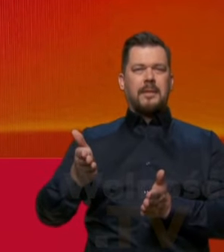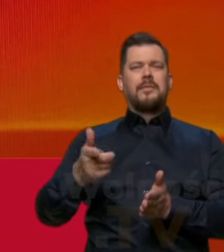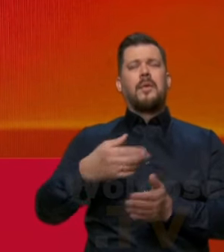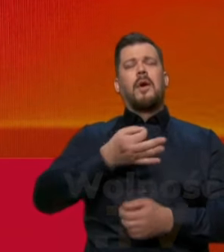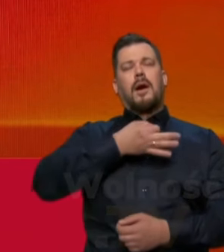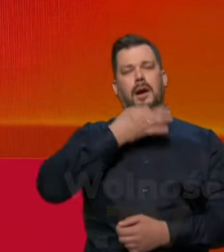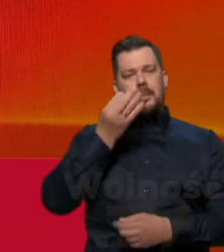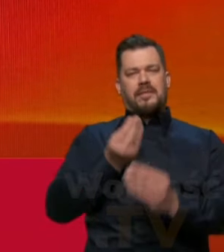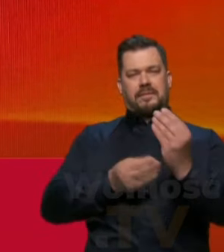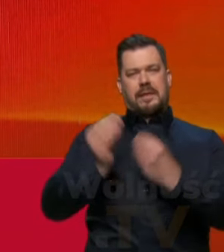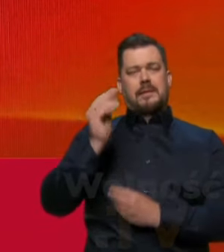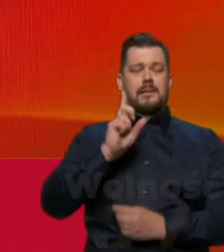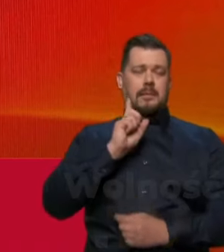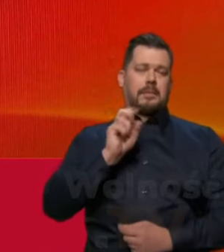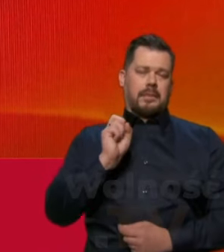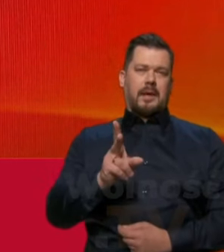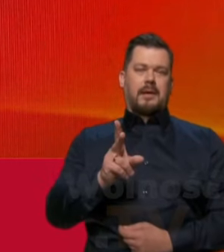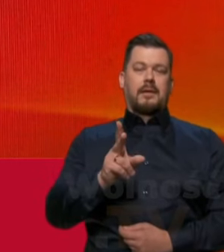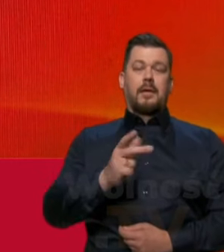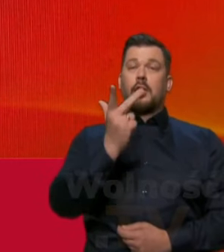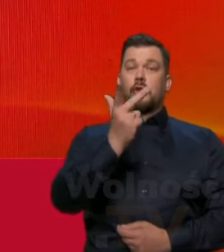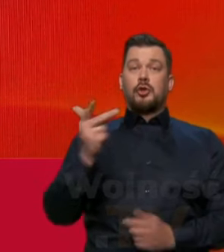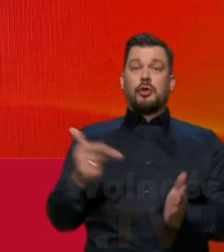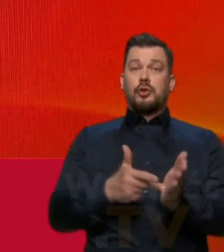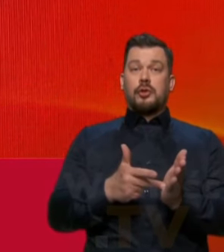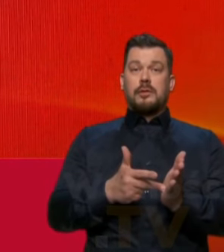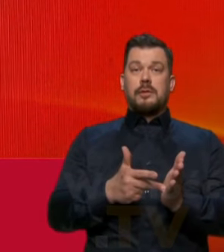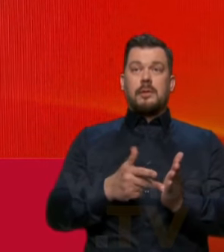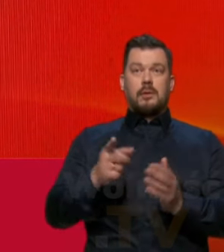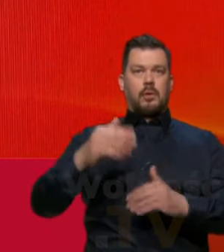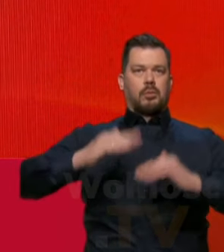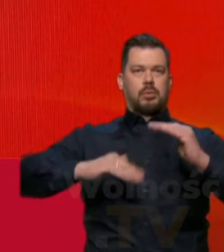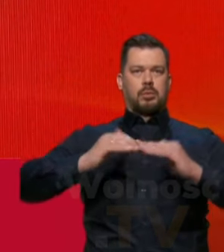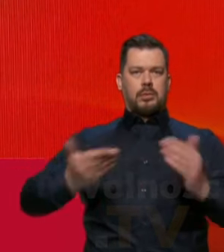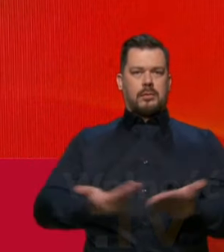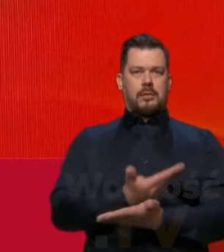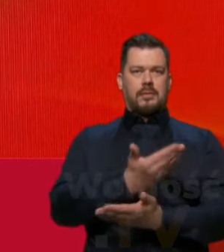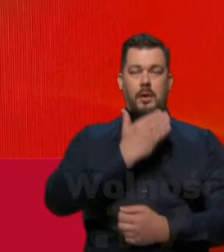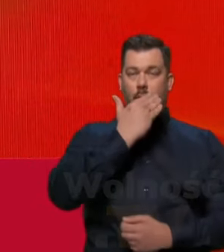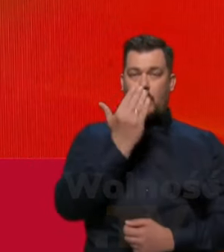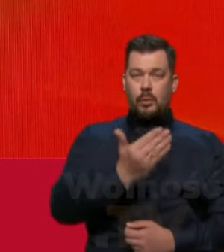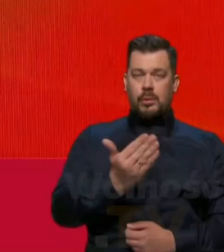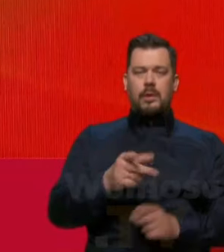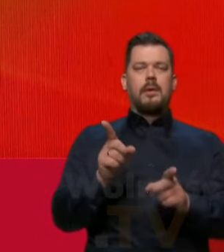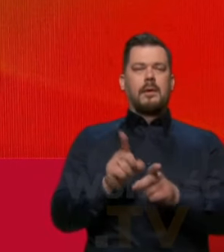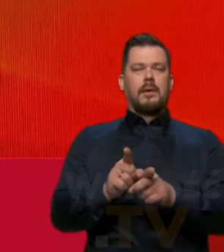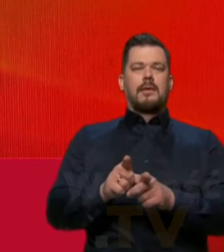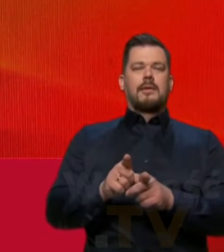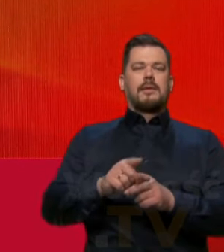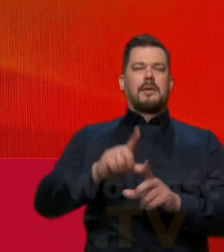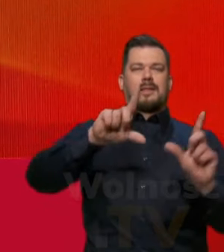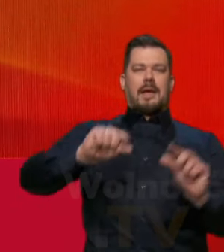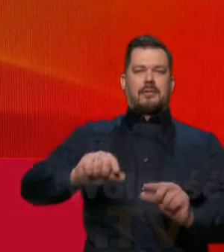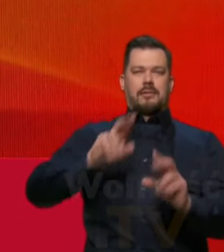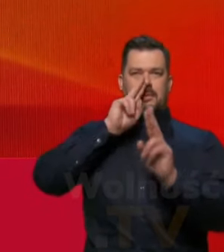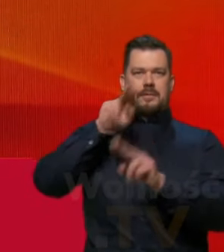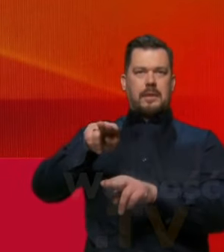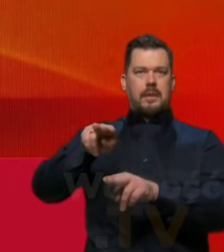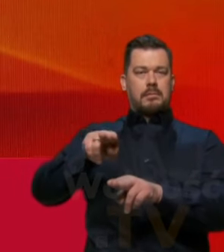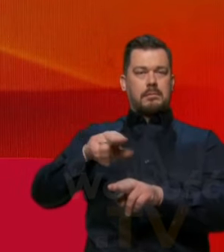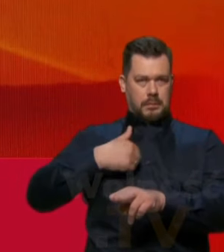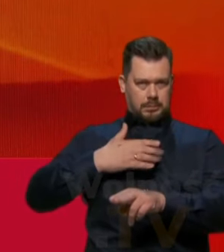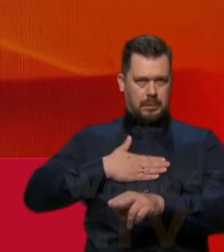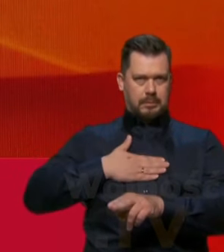było więcej mieszkań oddać. 3 tysiące notabene są w budowie, zarówno mieszkań komunalnych, jak i mieszkań na tani wynajem. Robimy to.